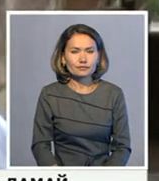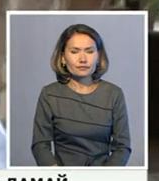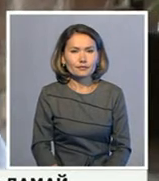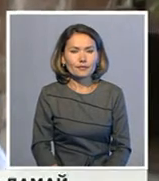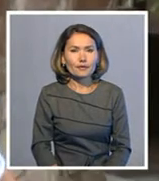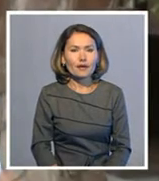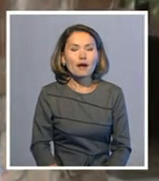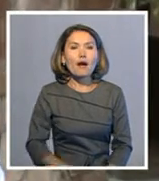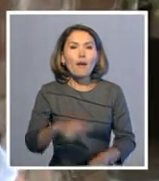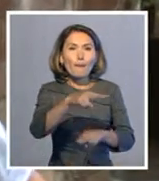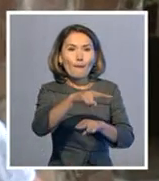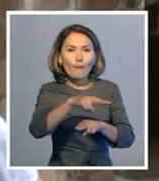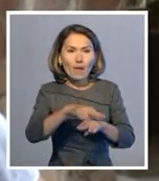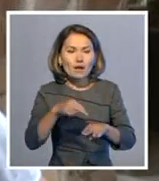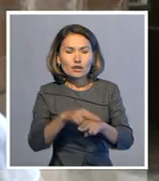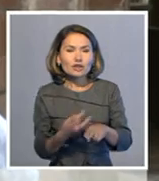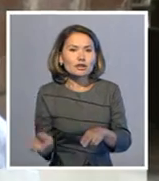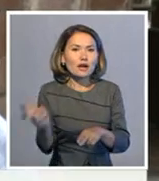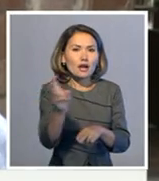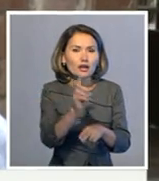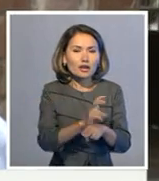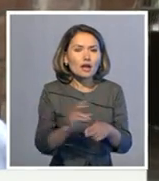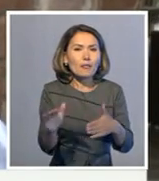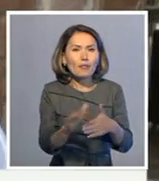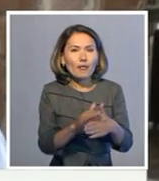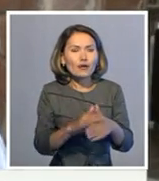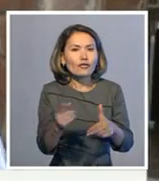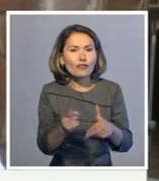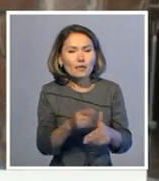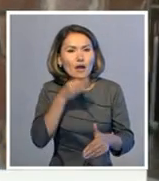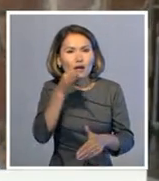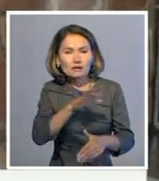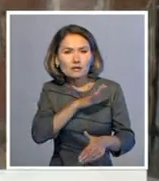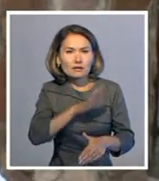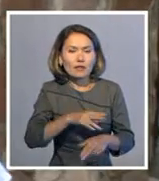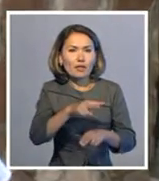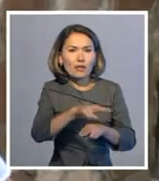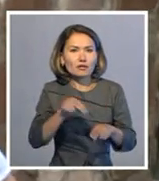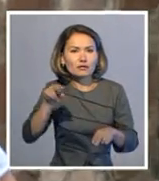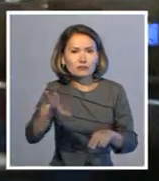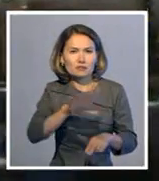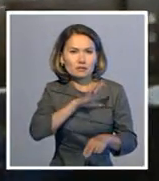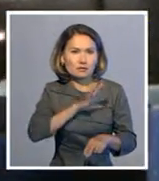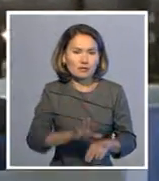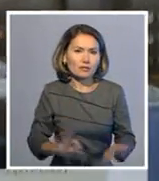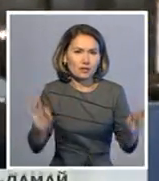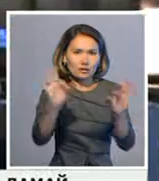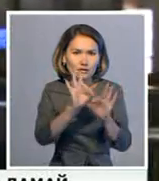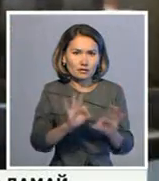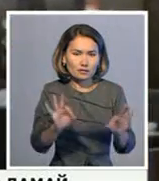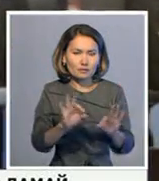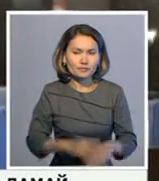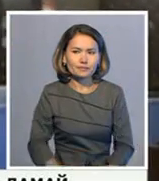Олар ат жөндерін айтқан жоқ, куәліктерін де көрсеткен жоқ. Түн ортасында ішкі істер бөлімінен босатқасын кешірім сұраған жоқ.